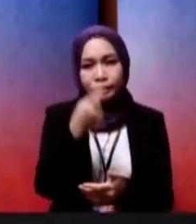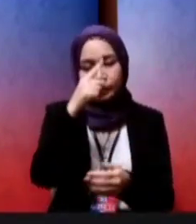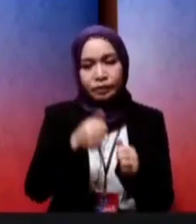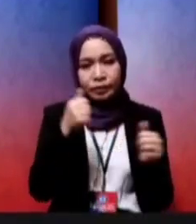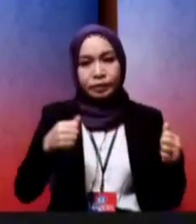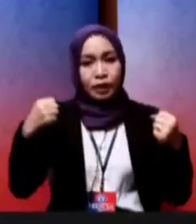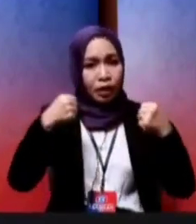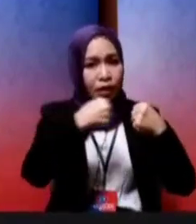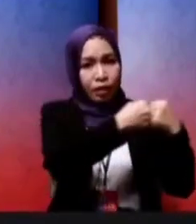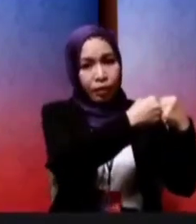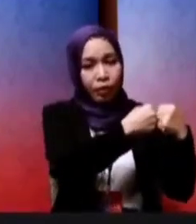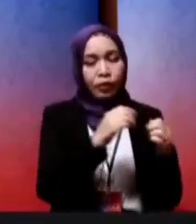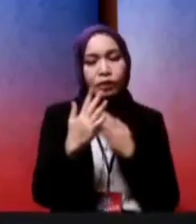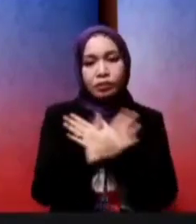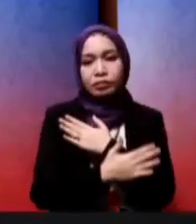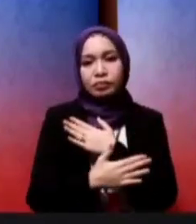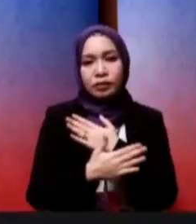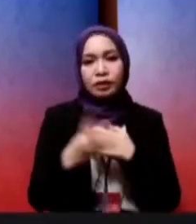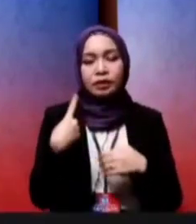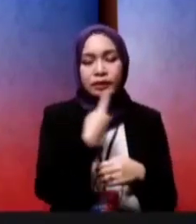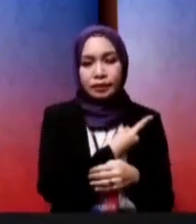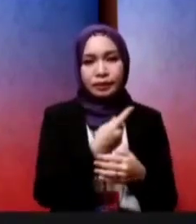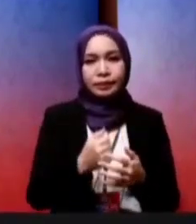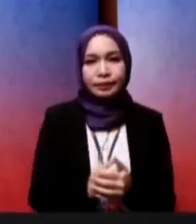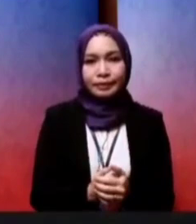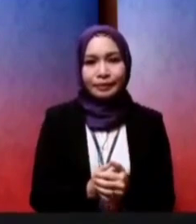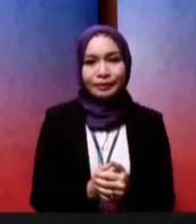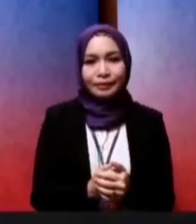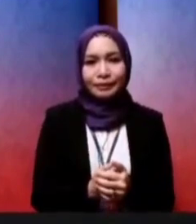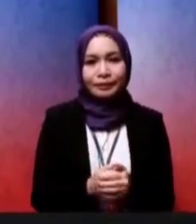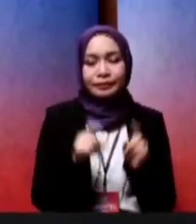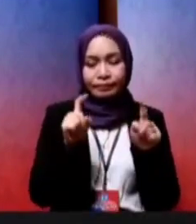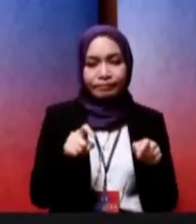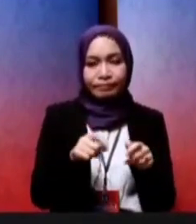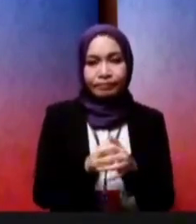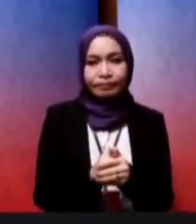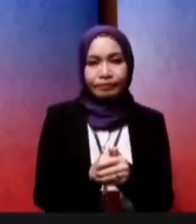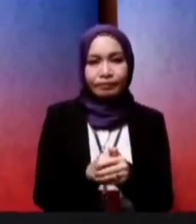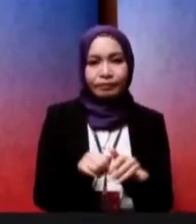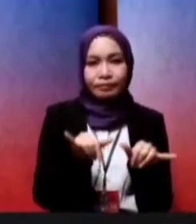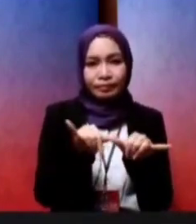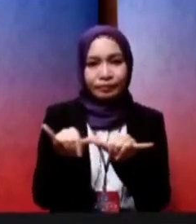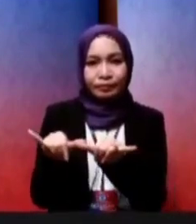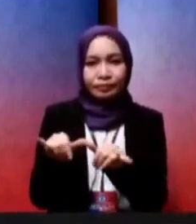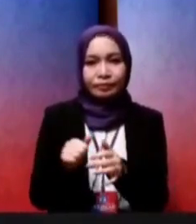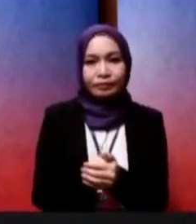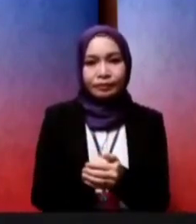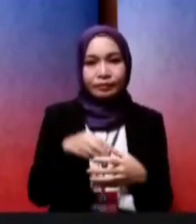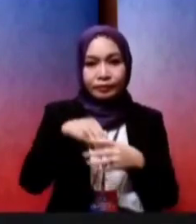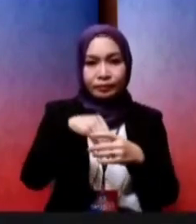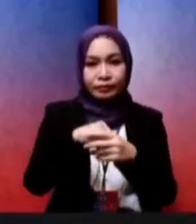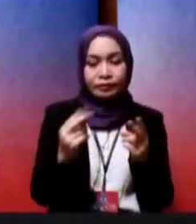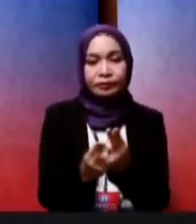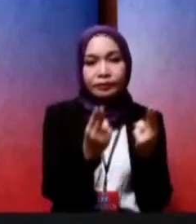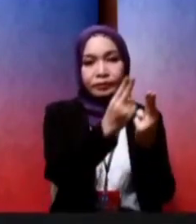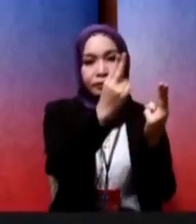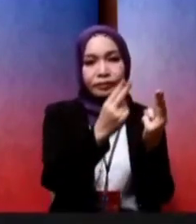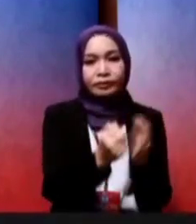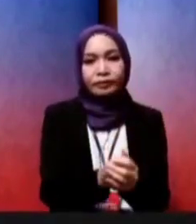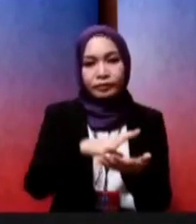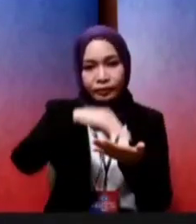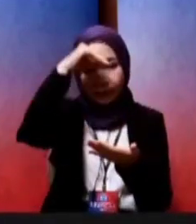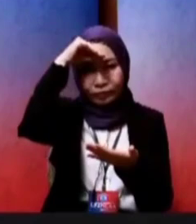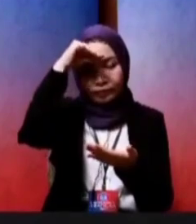kepimpinan dalam Parti sebaik-baiknya diperkemas dan seragamkan contoh inisiatif Akademi keadilan rakyat bawah